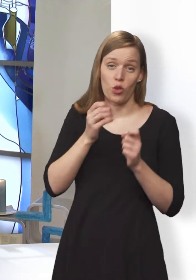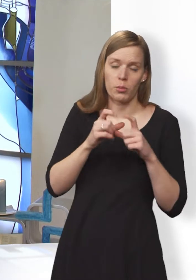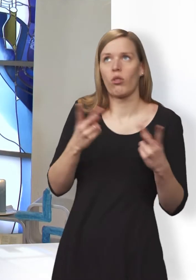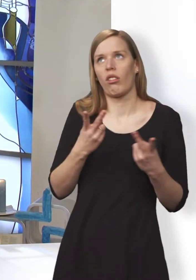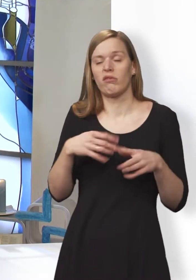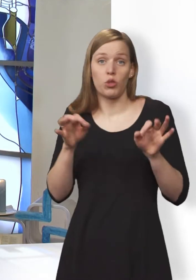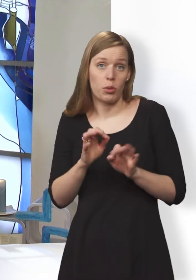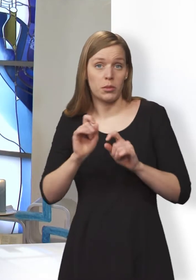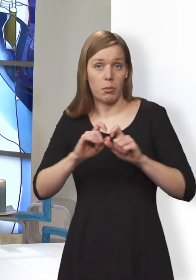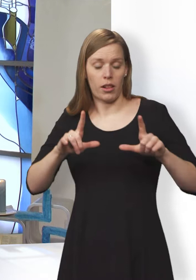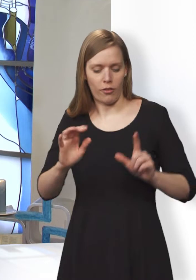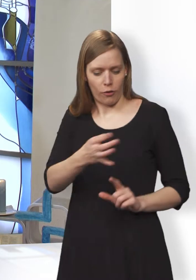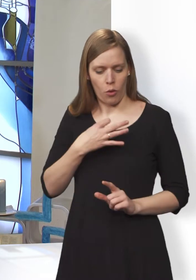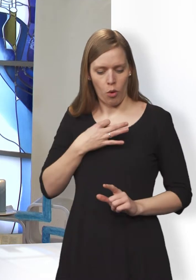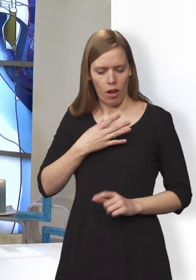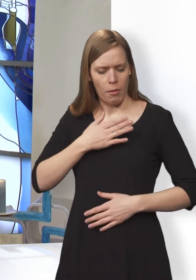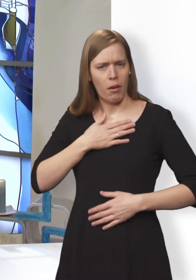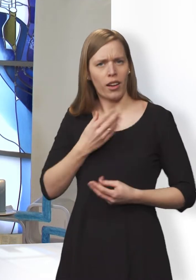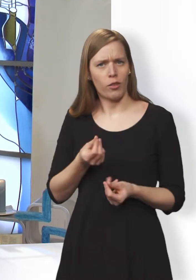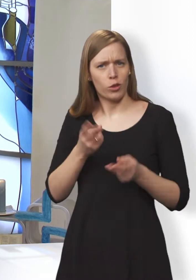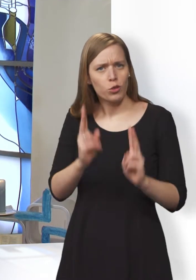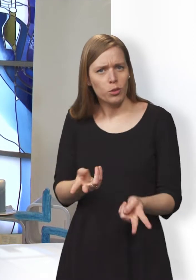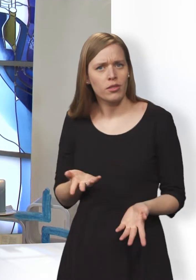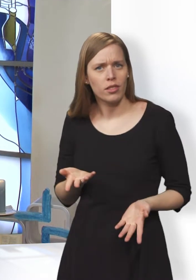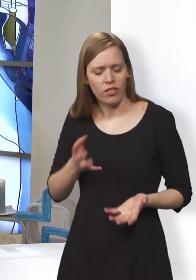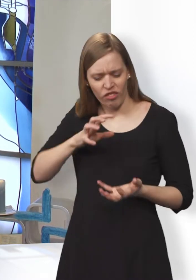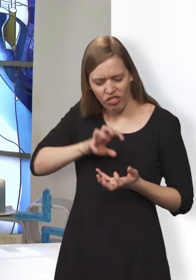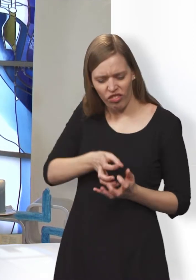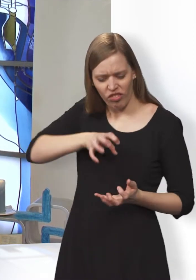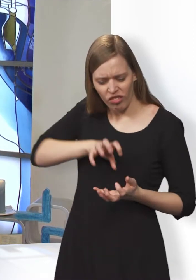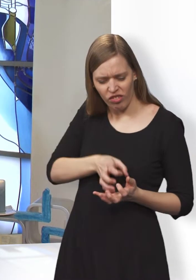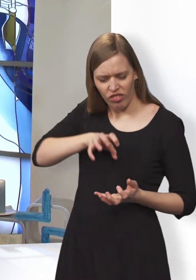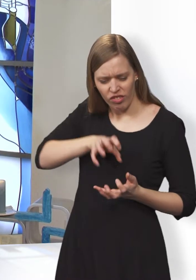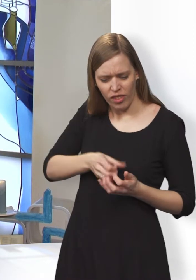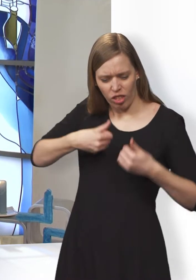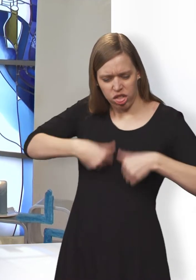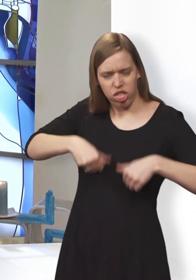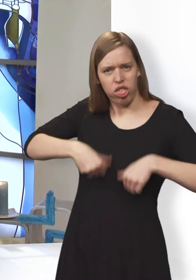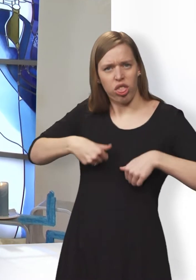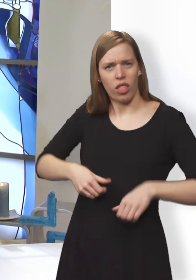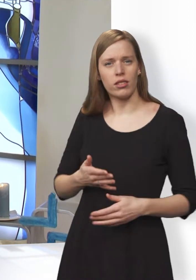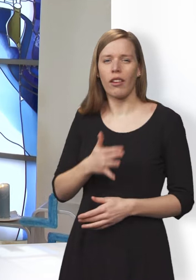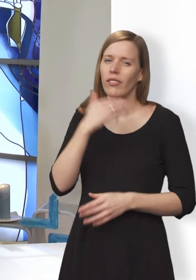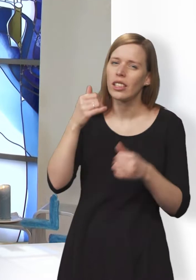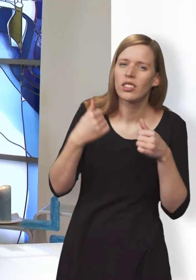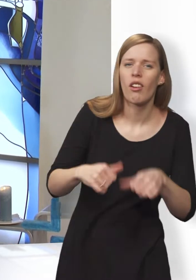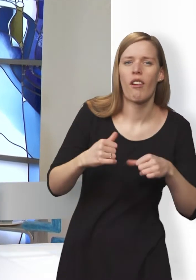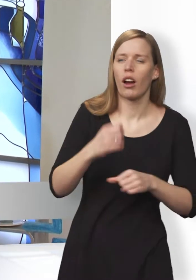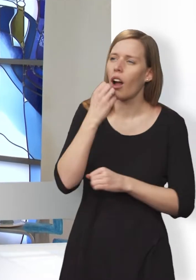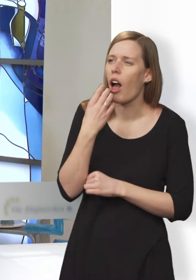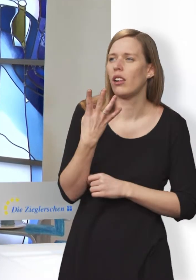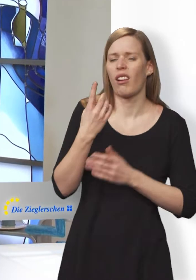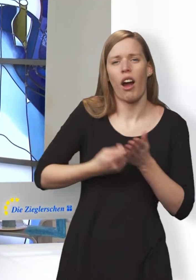für uns wie wir uns oft fühlen oder ausgepresst von den vielen zwängen und herausforderungen des